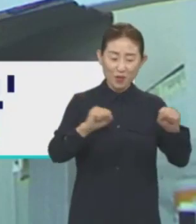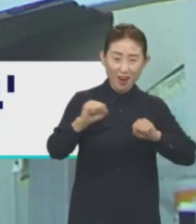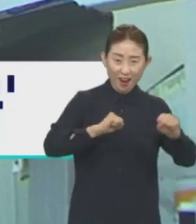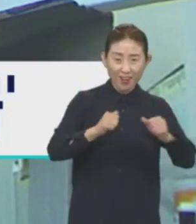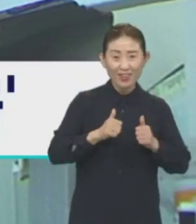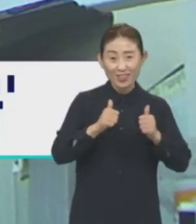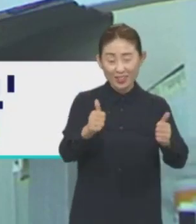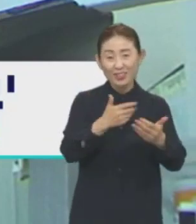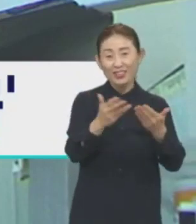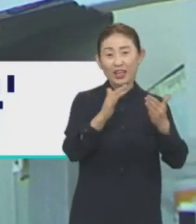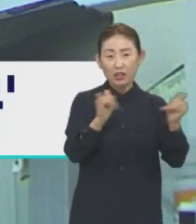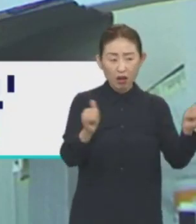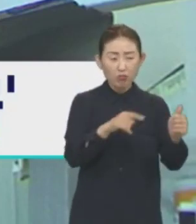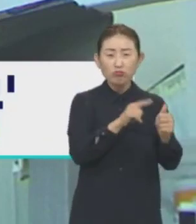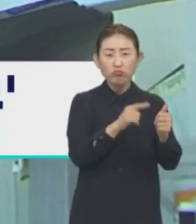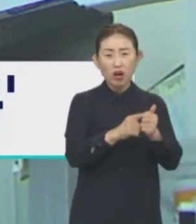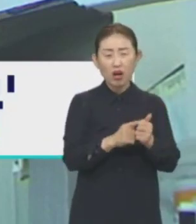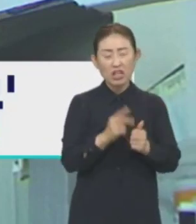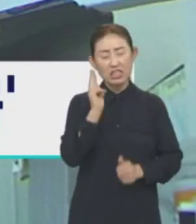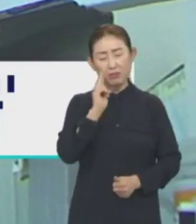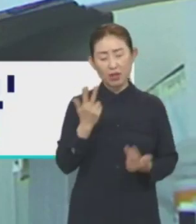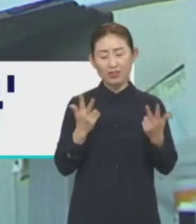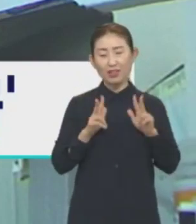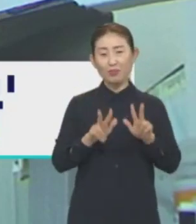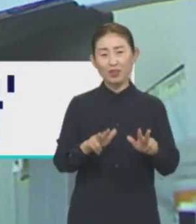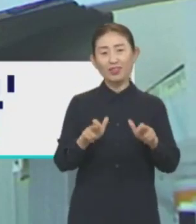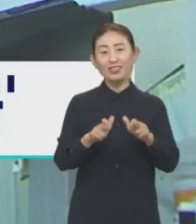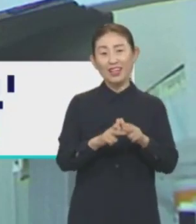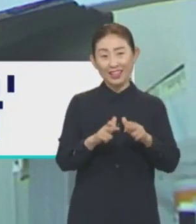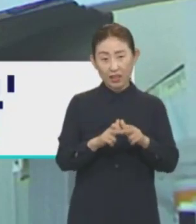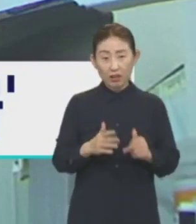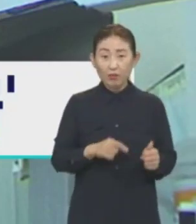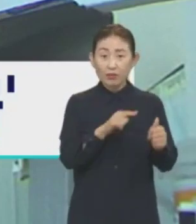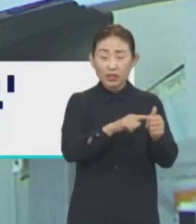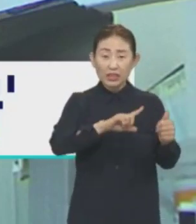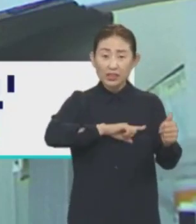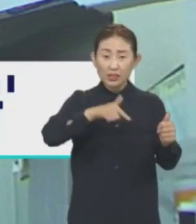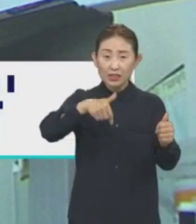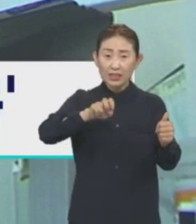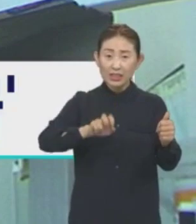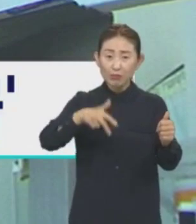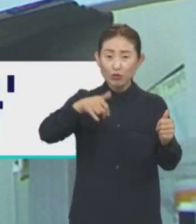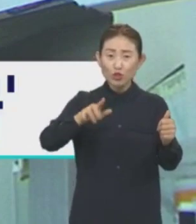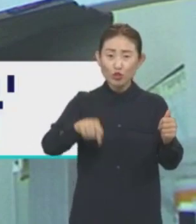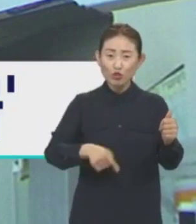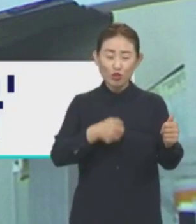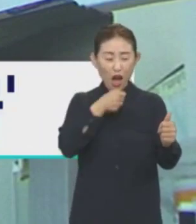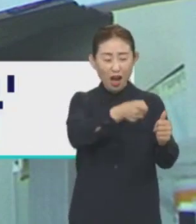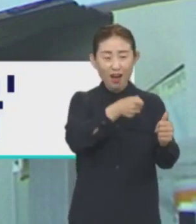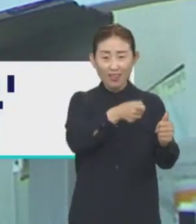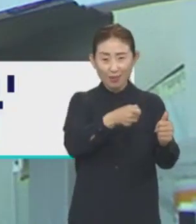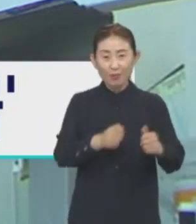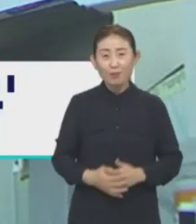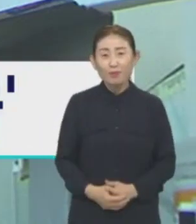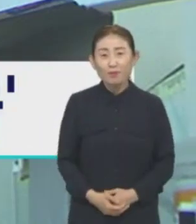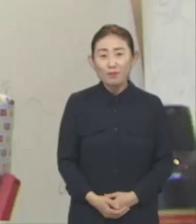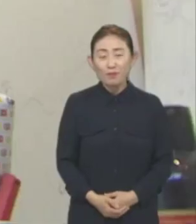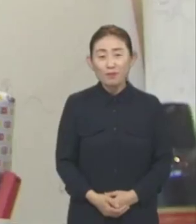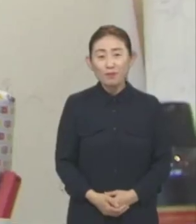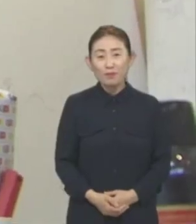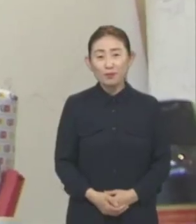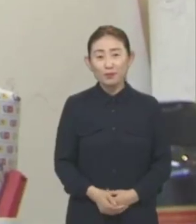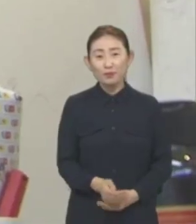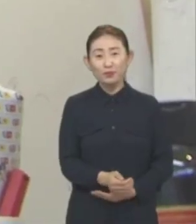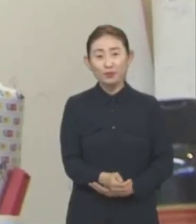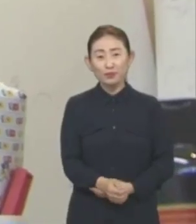있습니다. 중증 자폐성 장애를 가진 조금 특별한 작가 김지우 씨를 양정진 기자가 만나봤습니다.